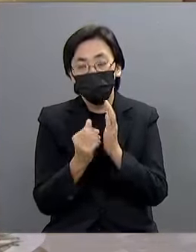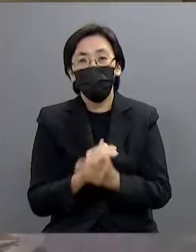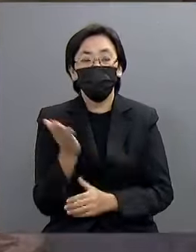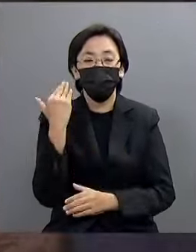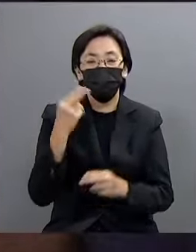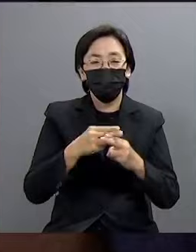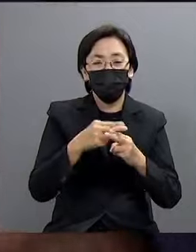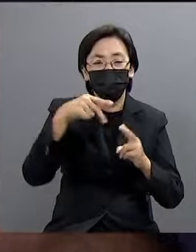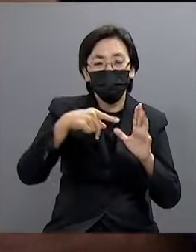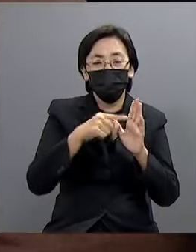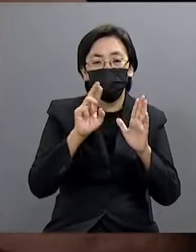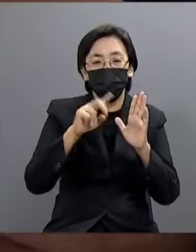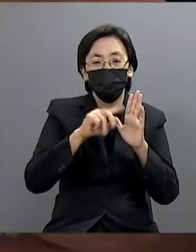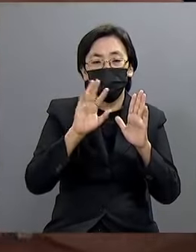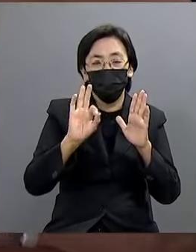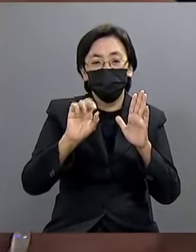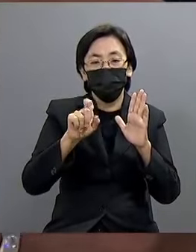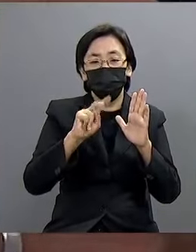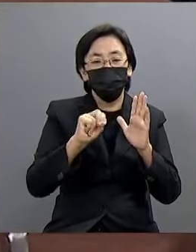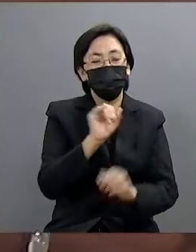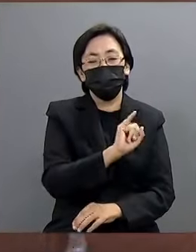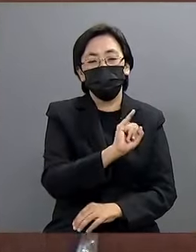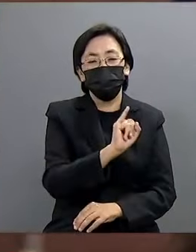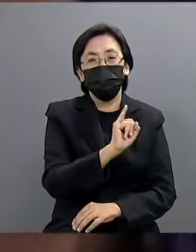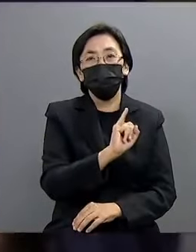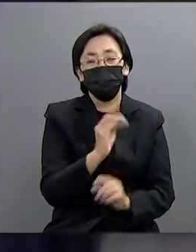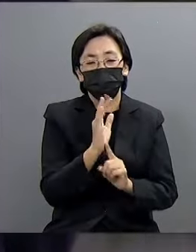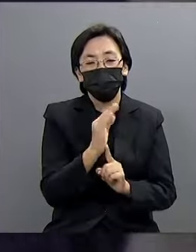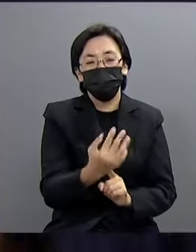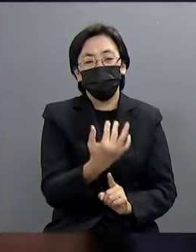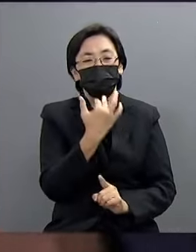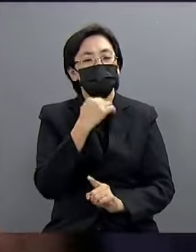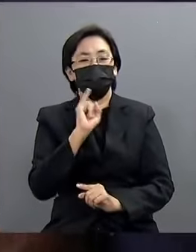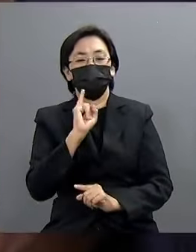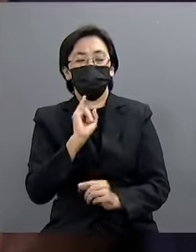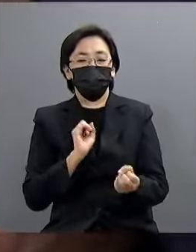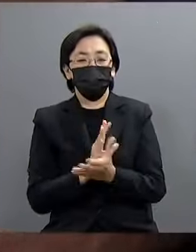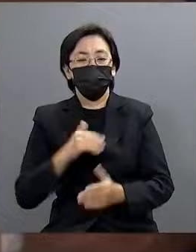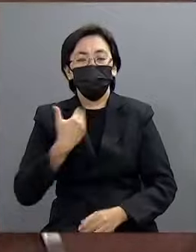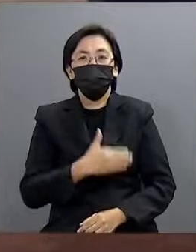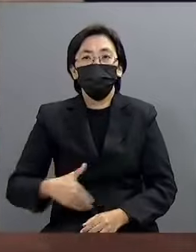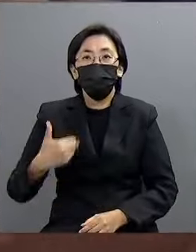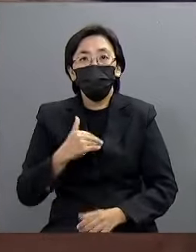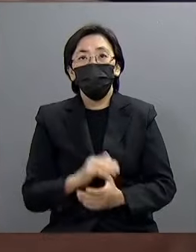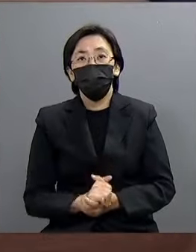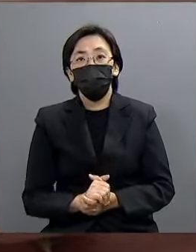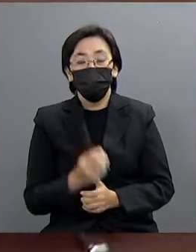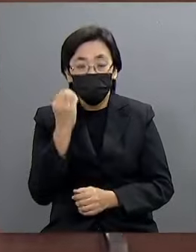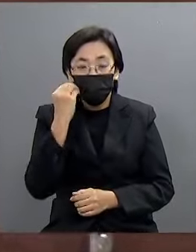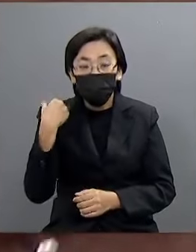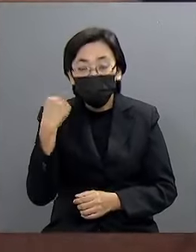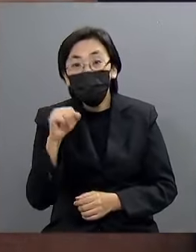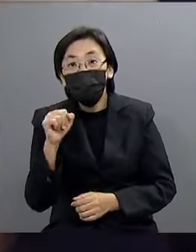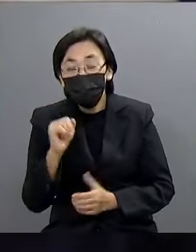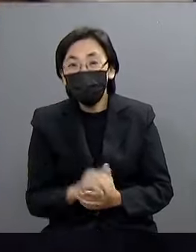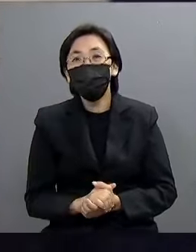ไม่ค่อยดี อ๋อเวลามันจุดไฟแล้วพี่ใช้เทียนพรรษาได้ไหมถ้าพี่อยากจะแตกต่าง ที่บ้านมีเยอะเนาะ เพราะบางทีไปไหว้พระ